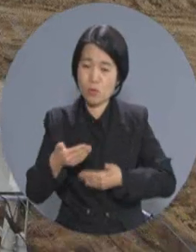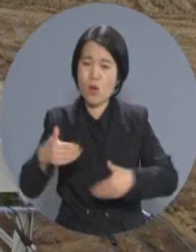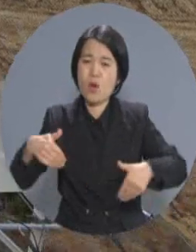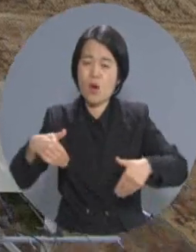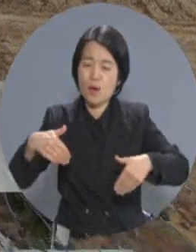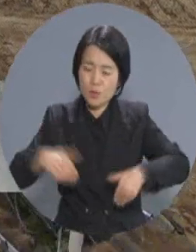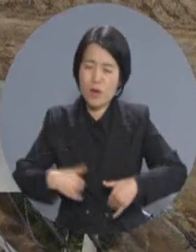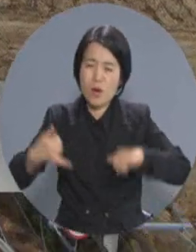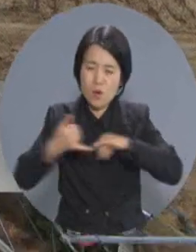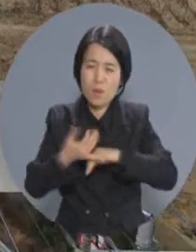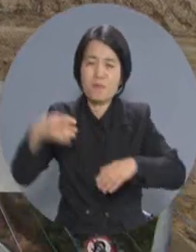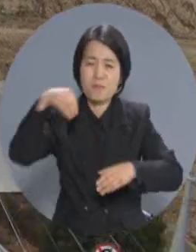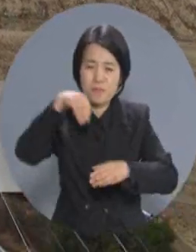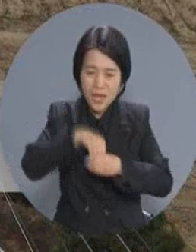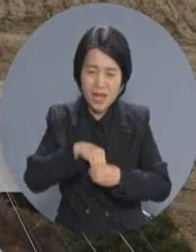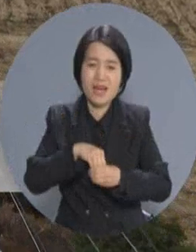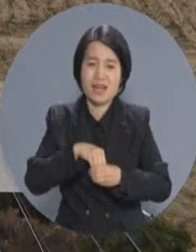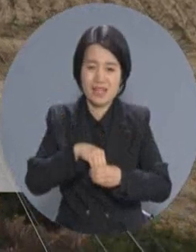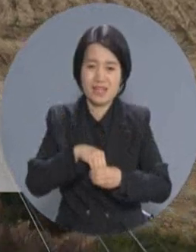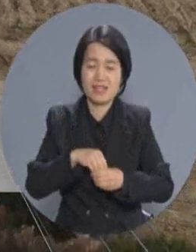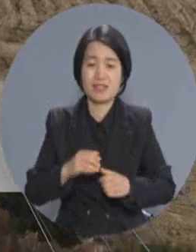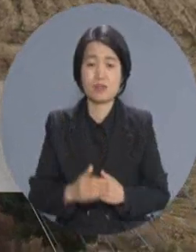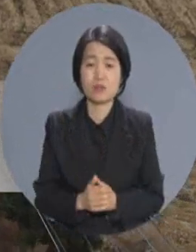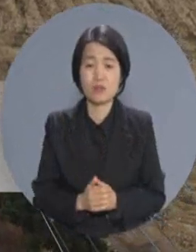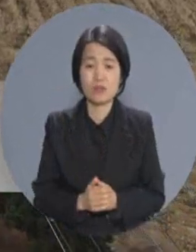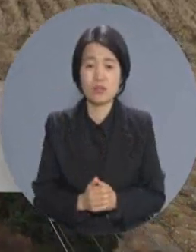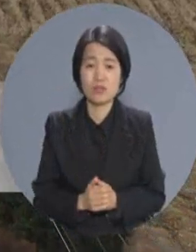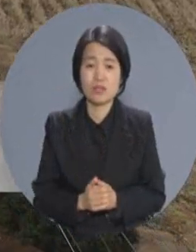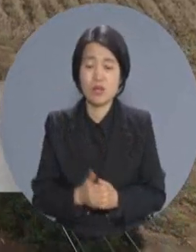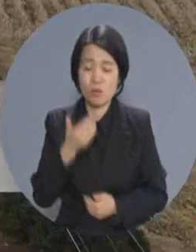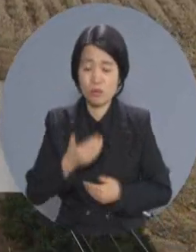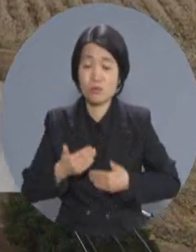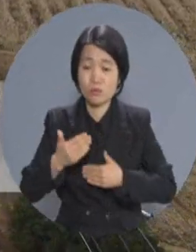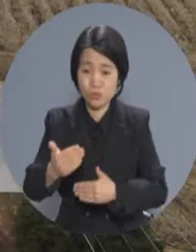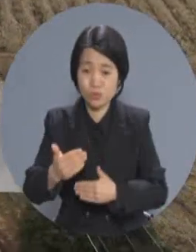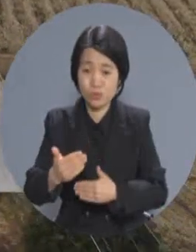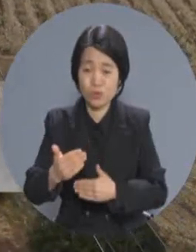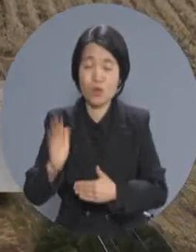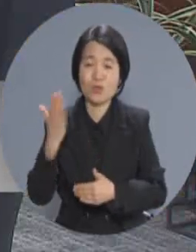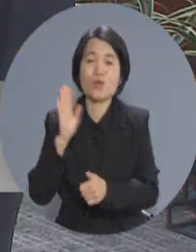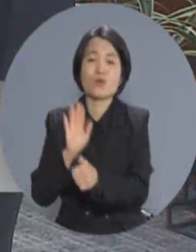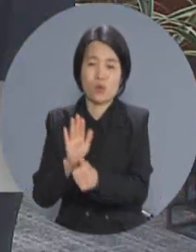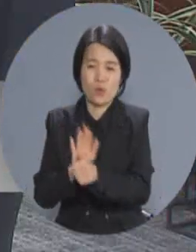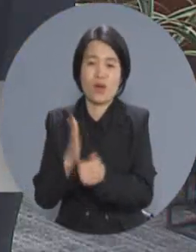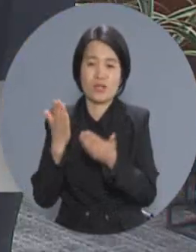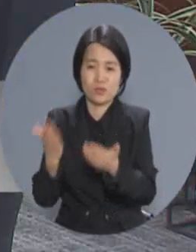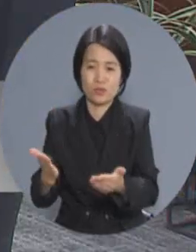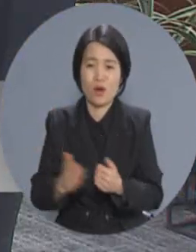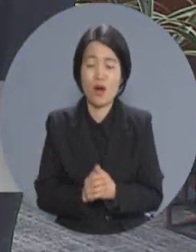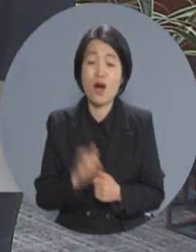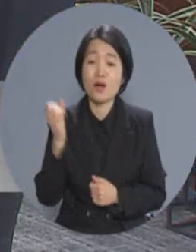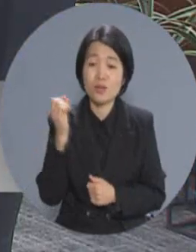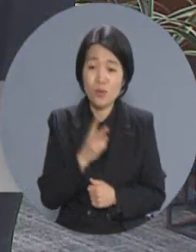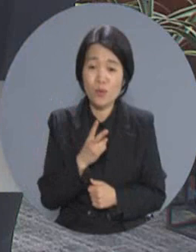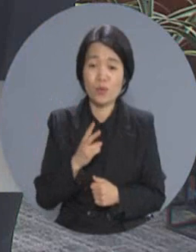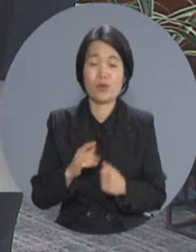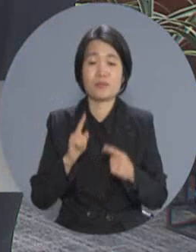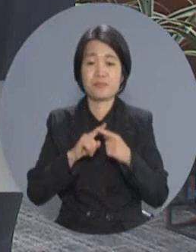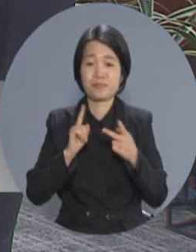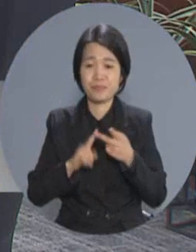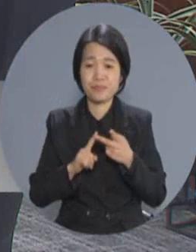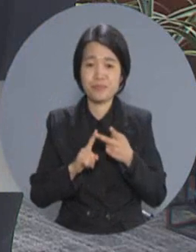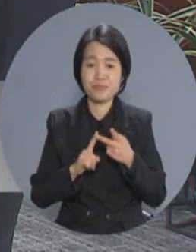필요성이 반드시 포함되도록 그렇게 해서 고속도로가 추진되도록 할 거고요 또 하나는 저희들이